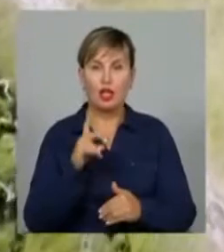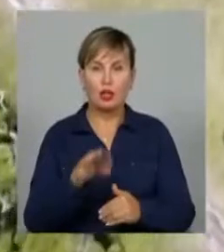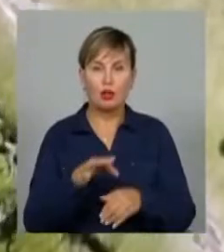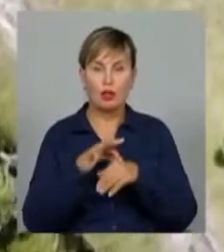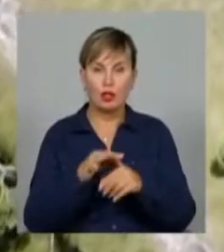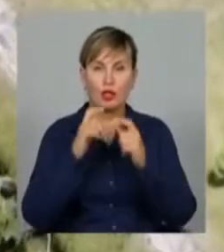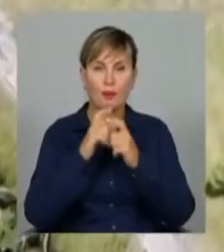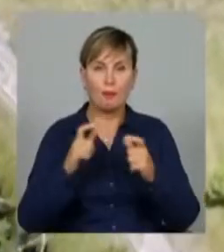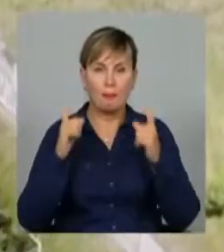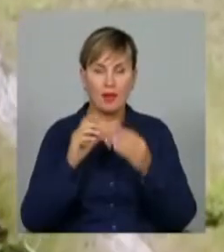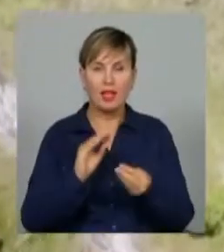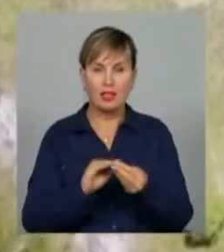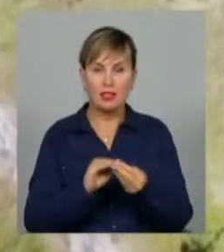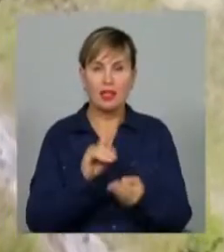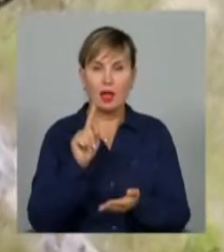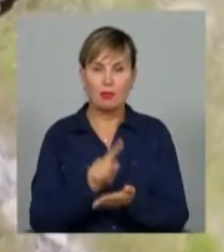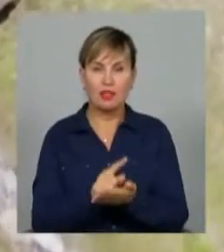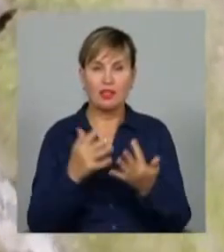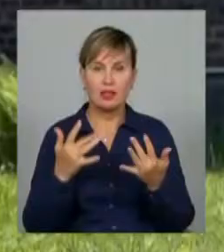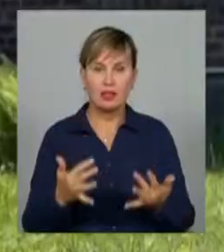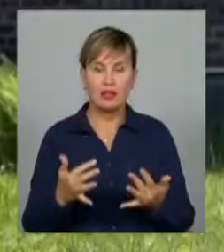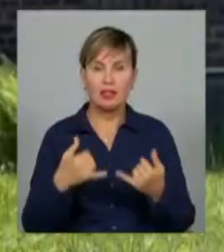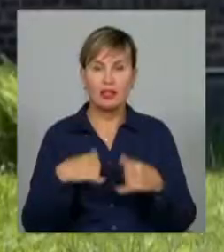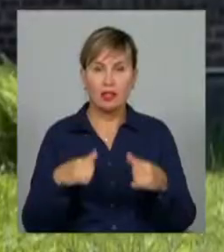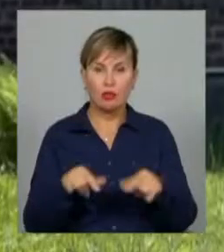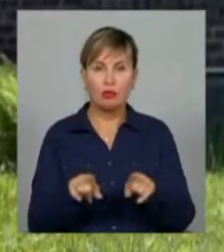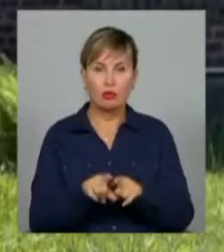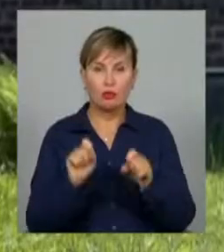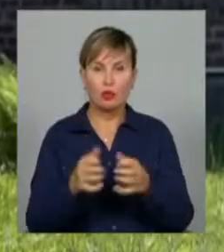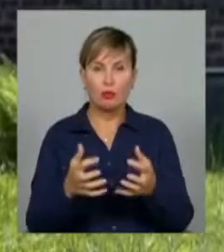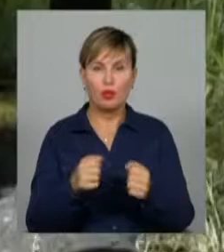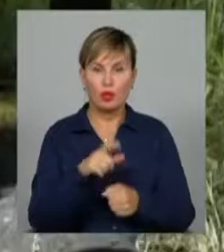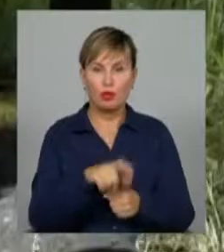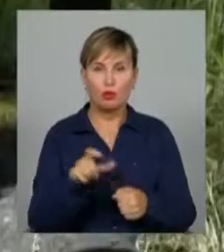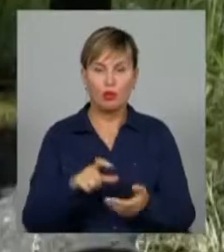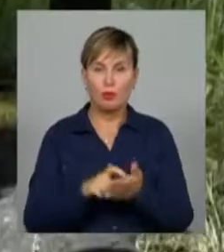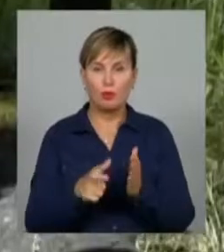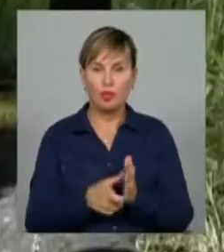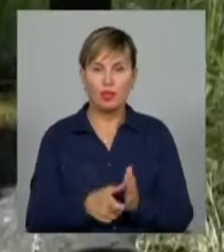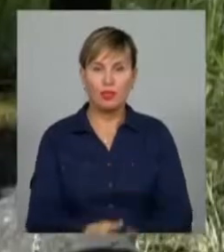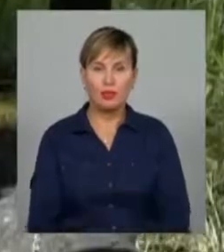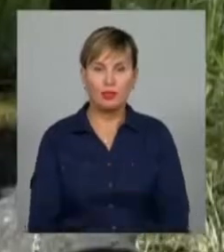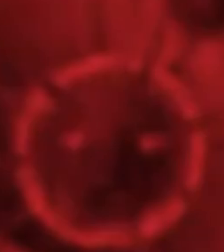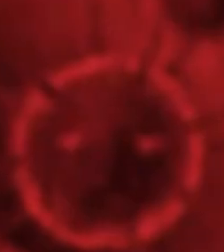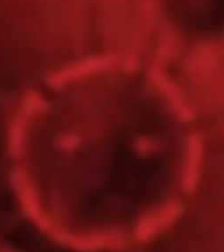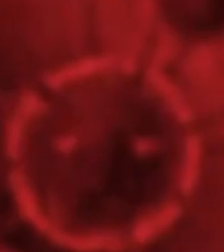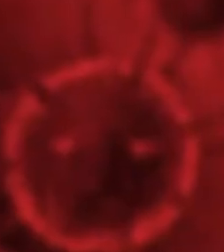ношение масок остается обязательным требованием. Общепиты также могут принимать клиентов в помещениях.